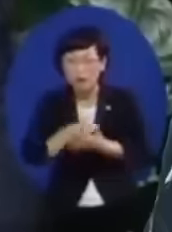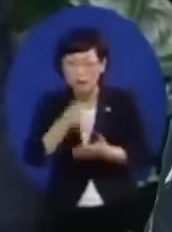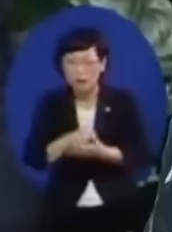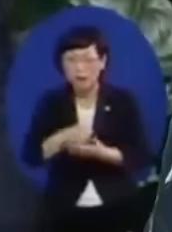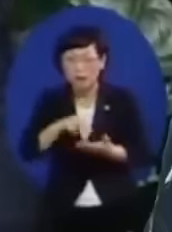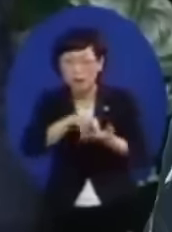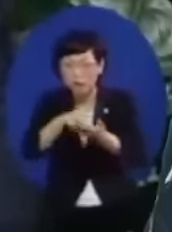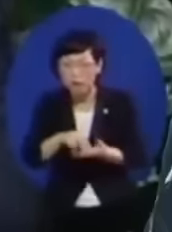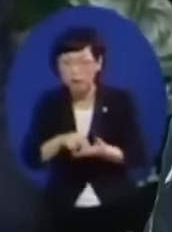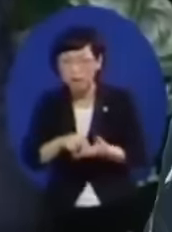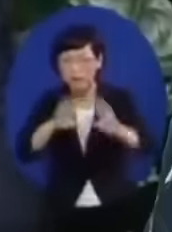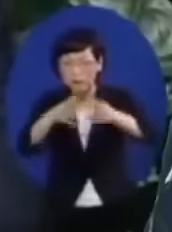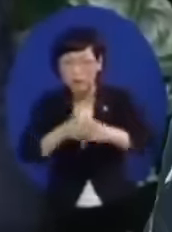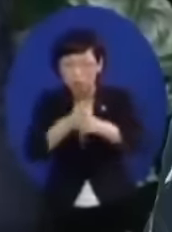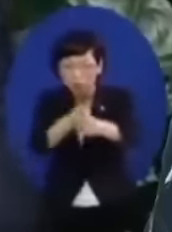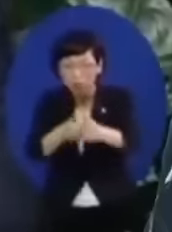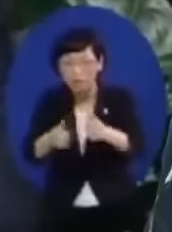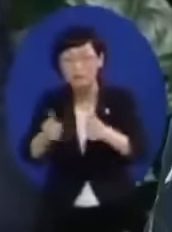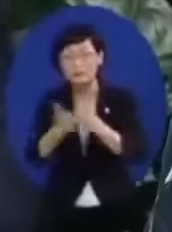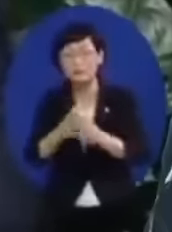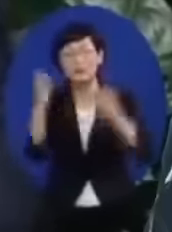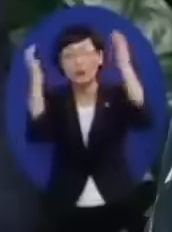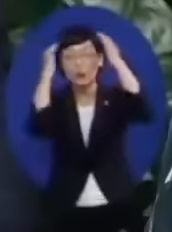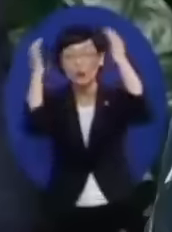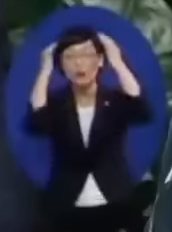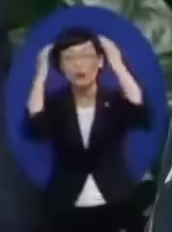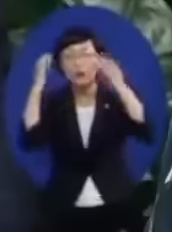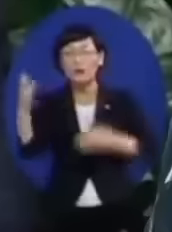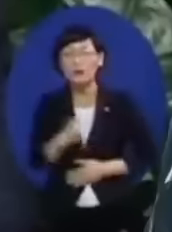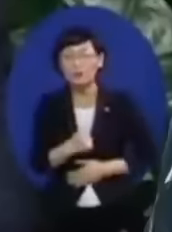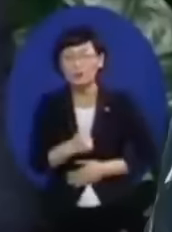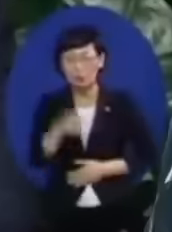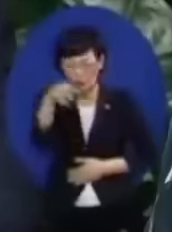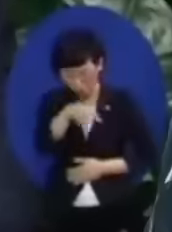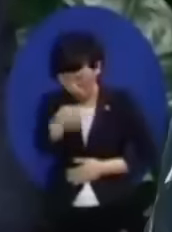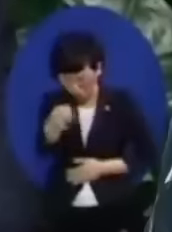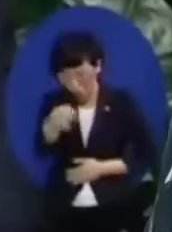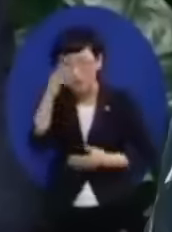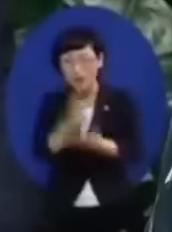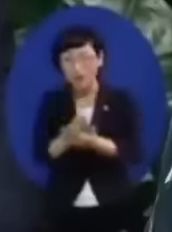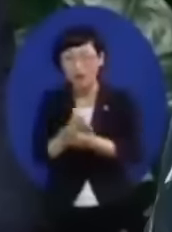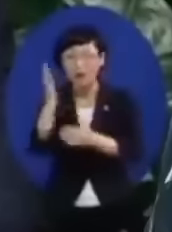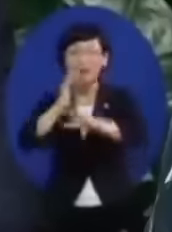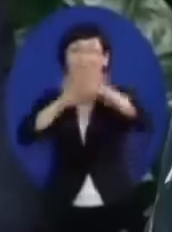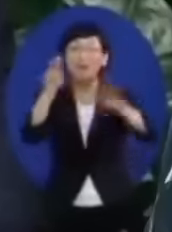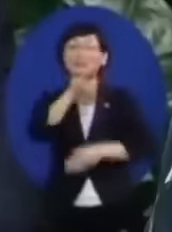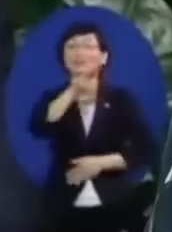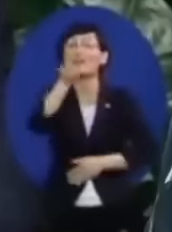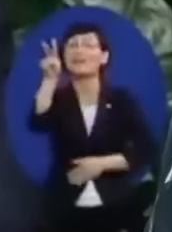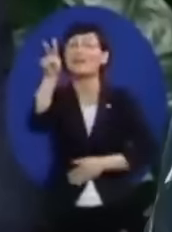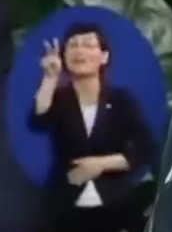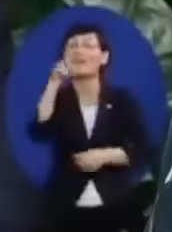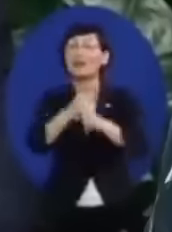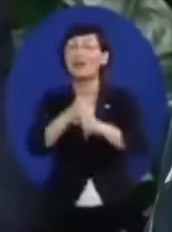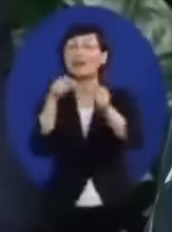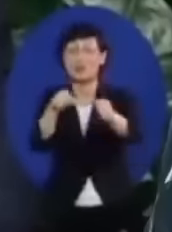세상을 따라가니까 고난을 통해서 땅만 보지 말고 하늘을 쳐다보라는